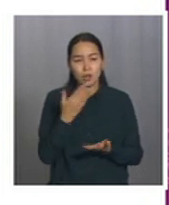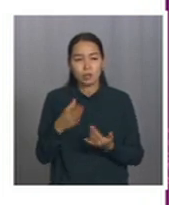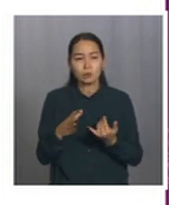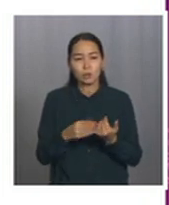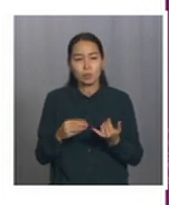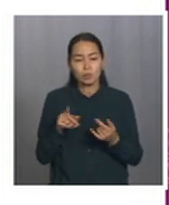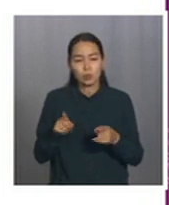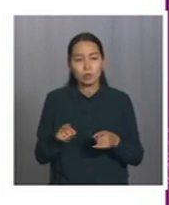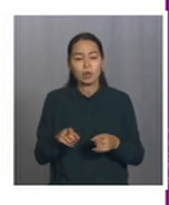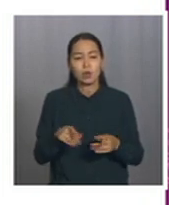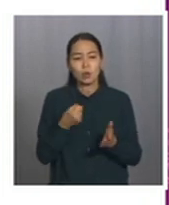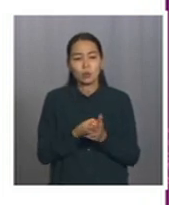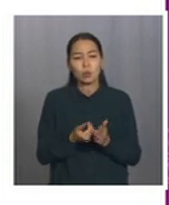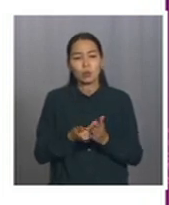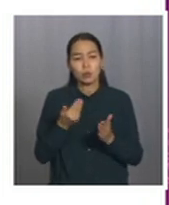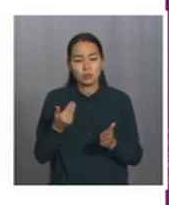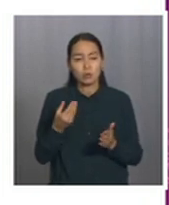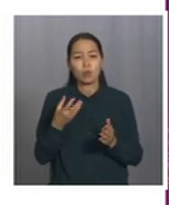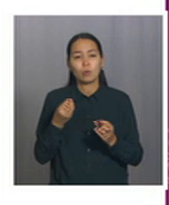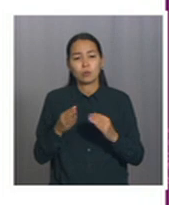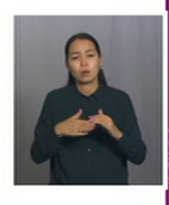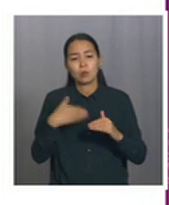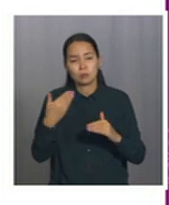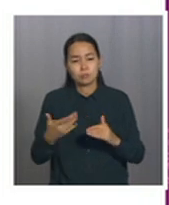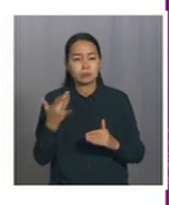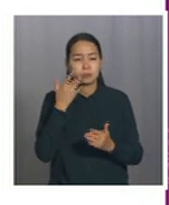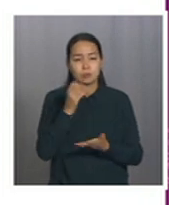оған дейін де, одан кейін де болған емес.